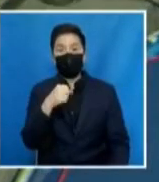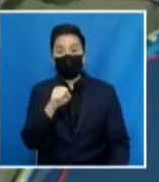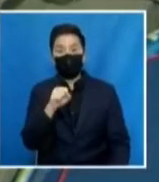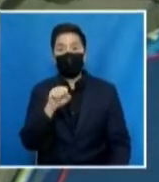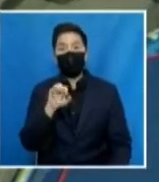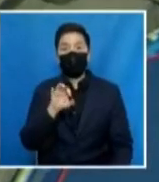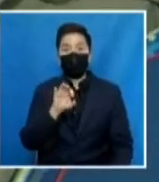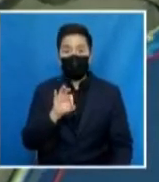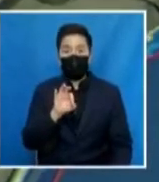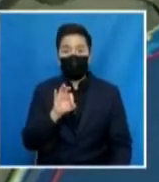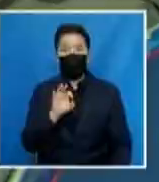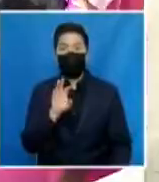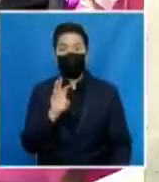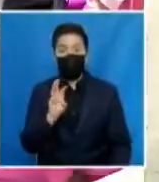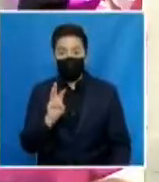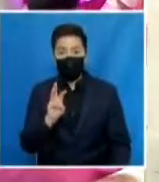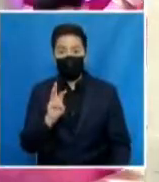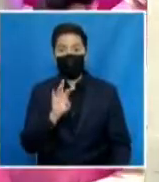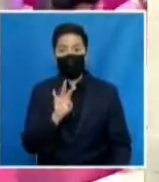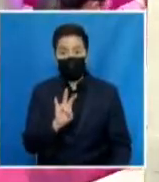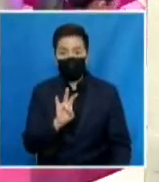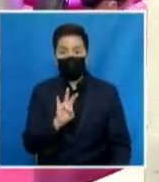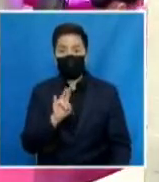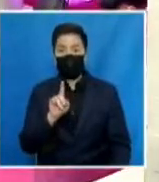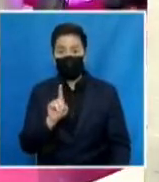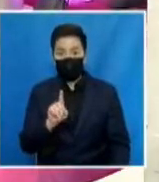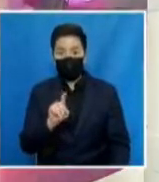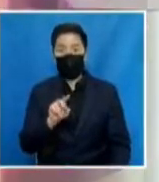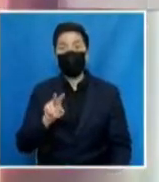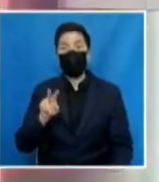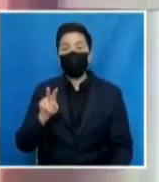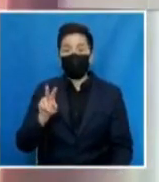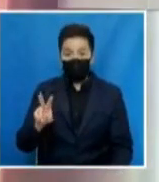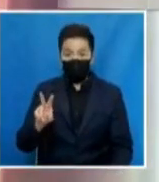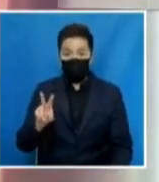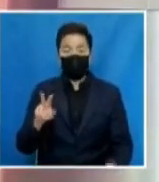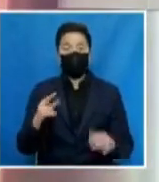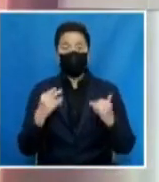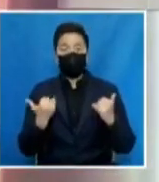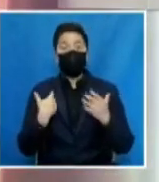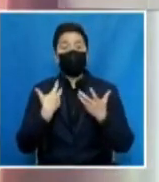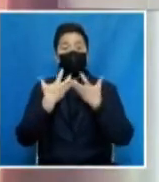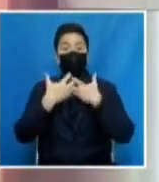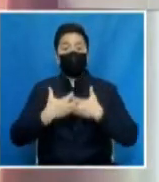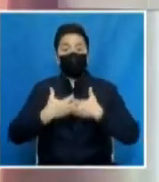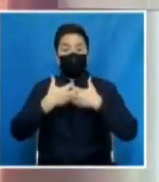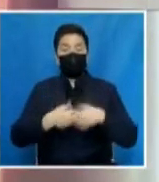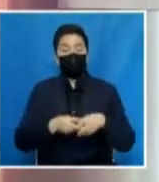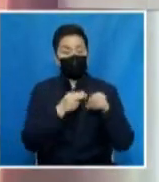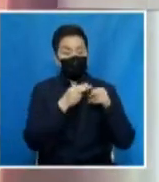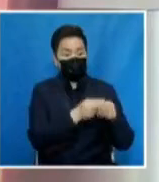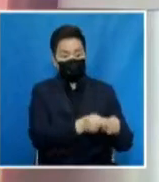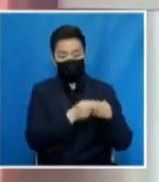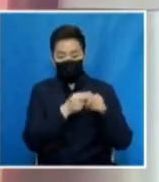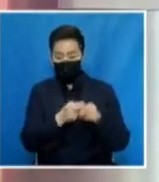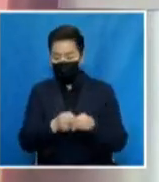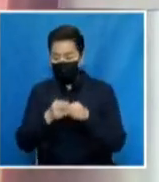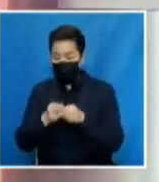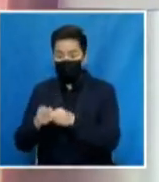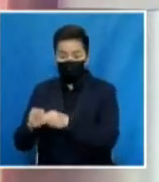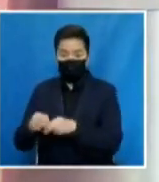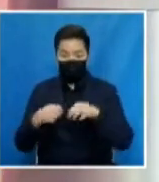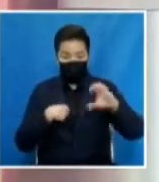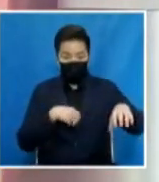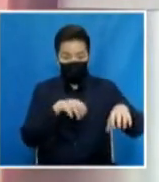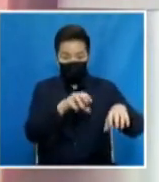9 6 7 1และ2สำหรับเครื่องออกรางวัลไฟฟ้าอัตโนมัติจะใช้เครื่องออกรางวัลทั้งหมด